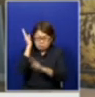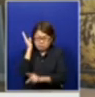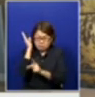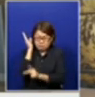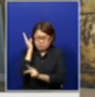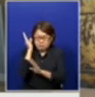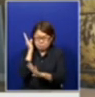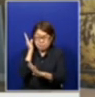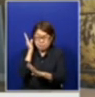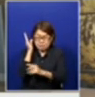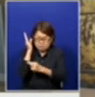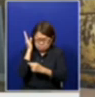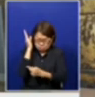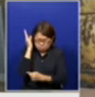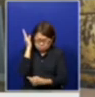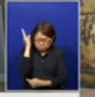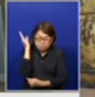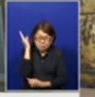ครต่อไปครับ